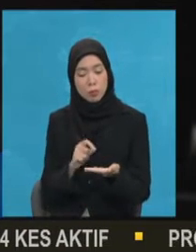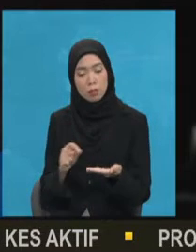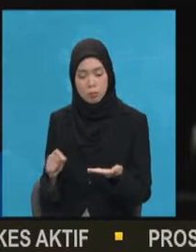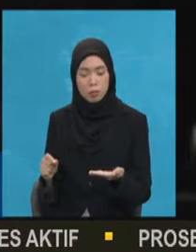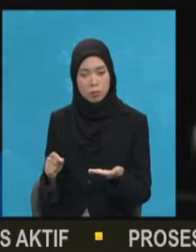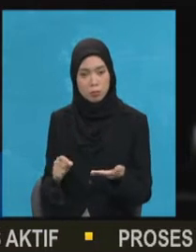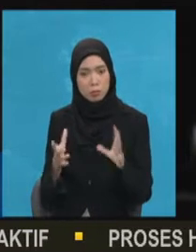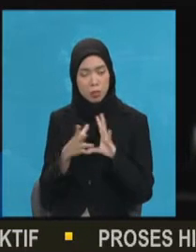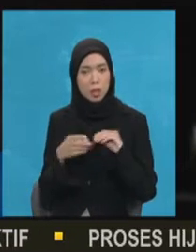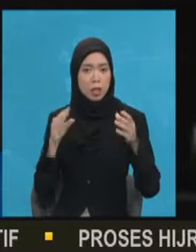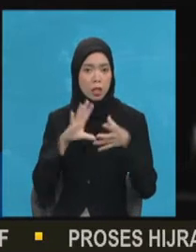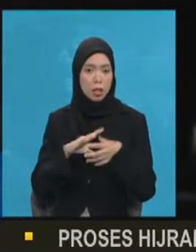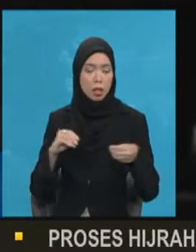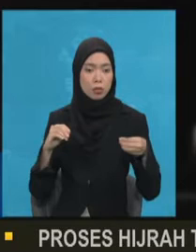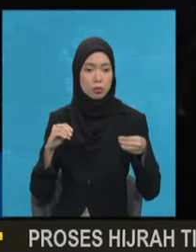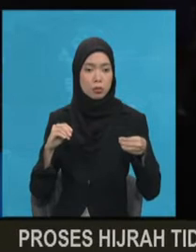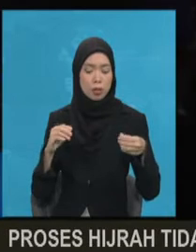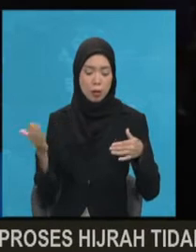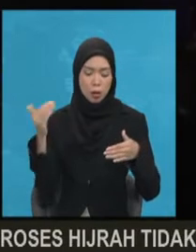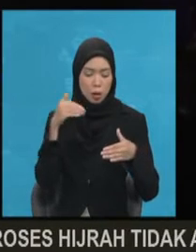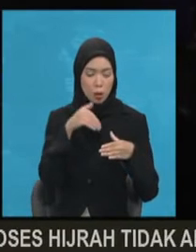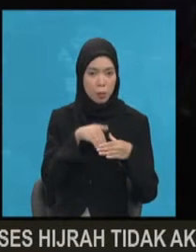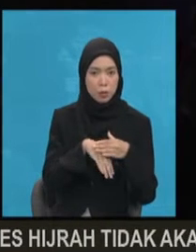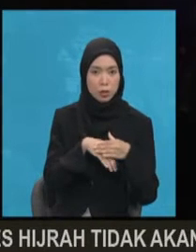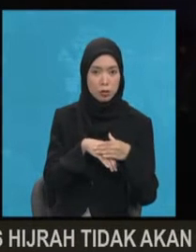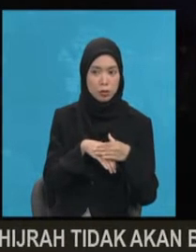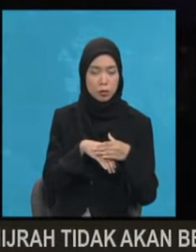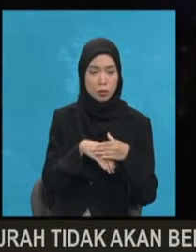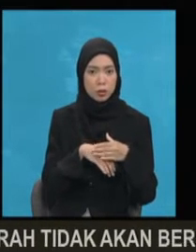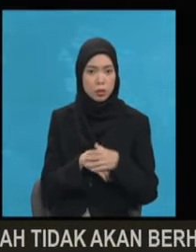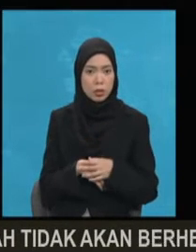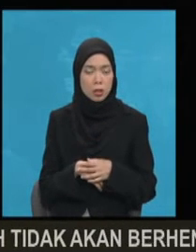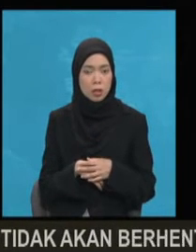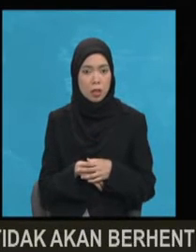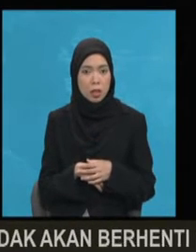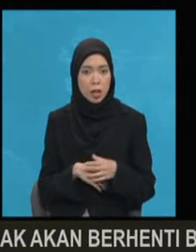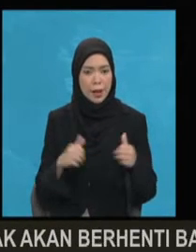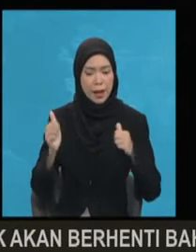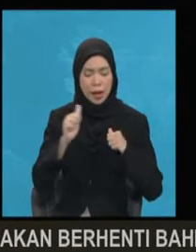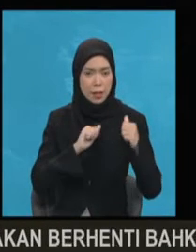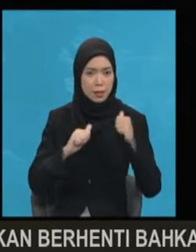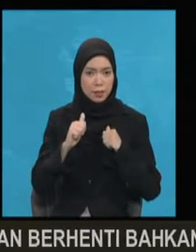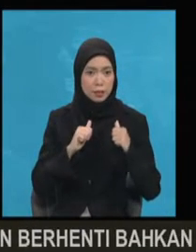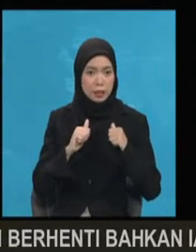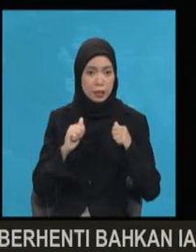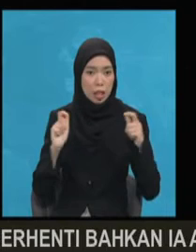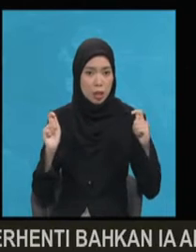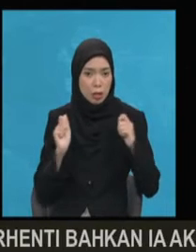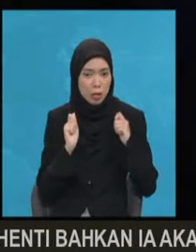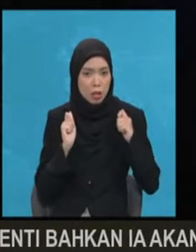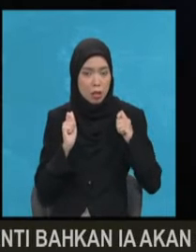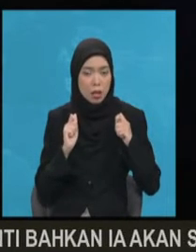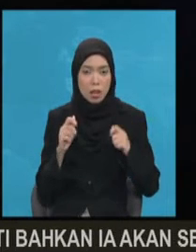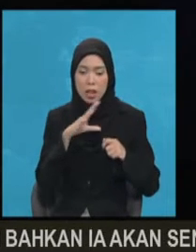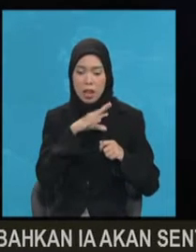gmine mengintegrasikan diantara Jenderal aksi thriller dan Islamic